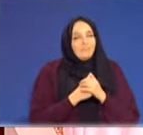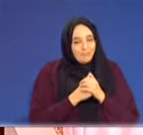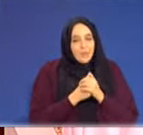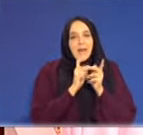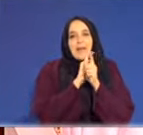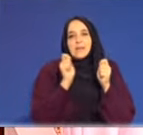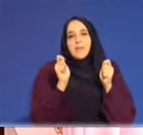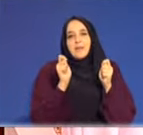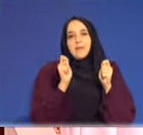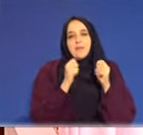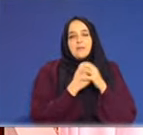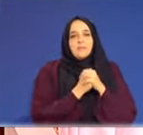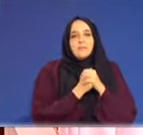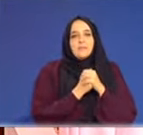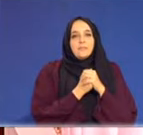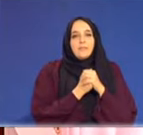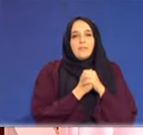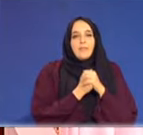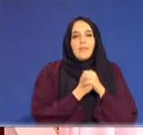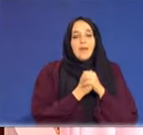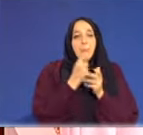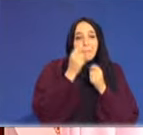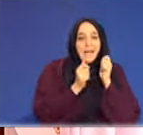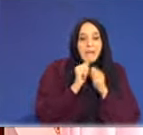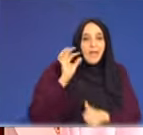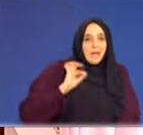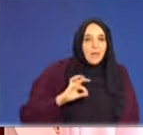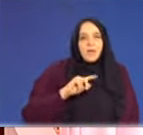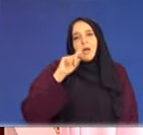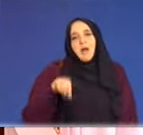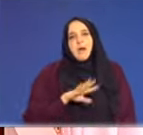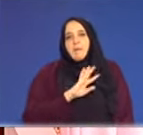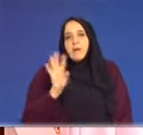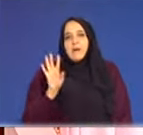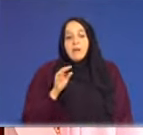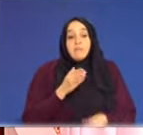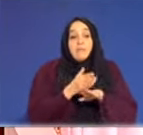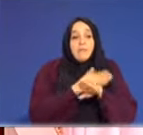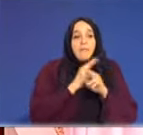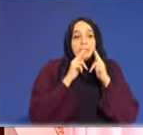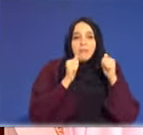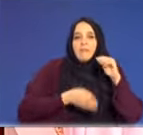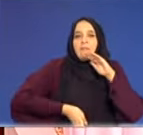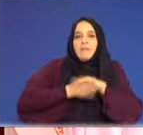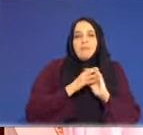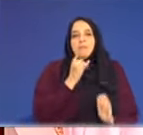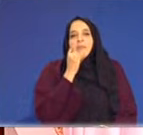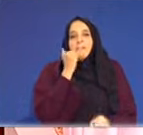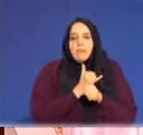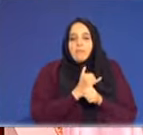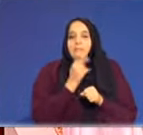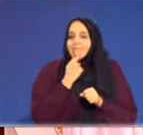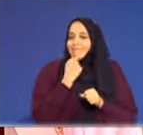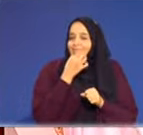حدود الشريعة، نعم، التزام حدود الشرع، نعم، لأن الآية تمنع هذا الربا والأحاديث النبوية تمنع هذه الربا. هذا